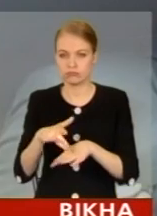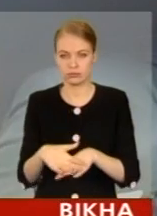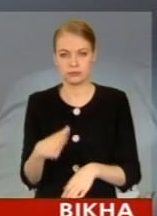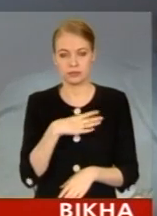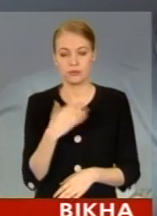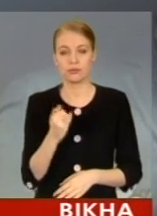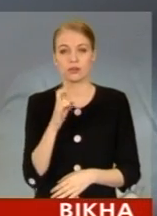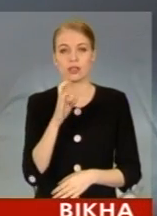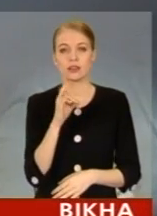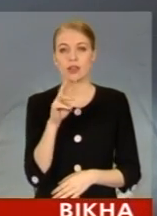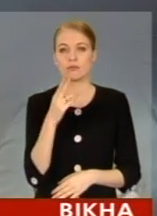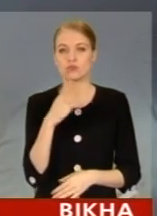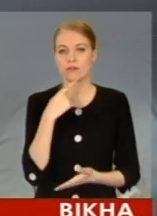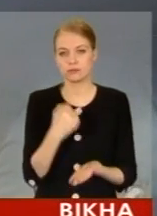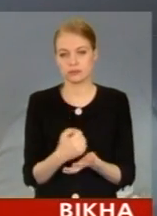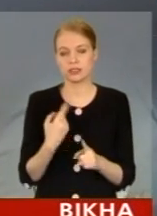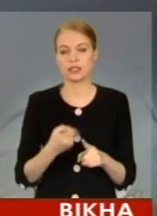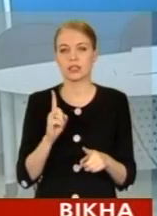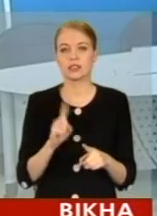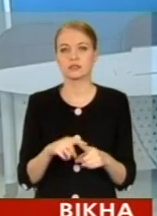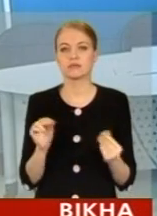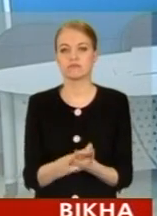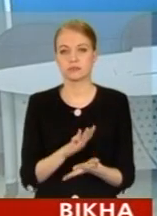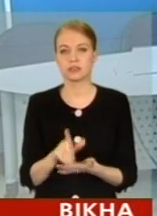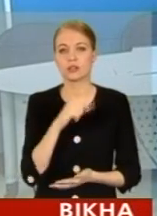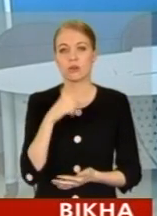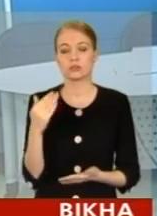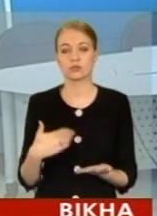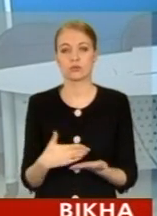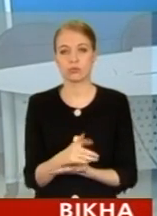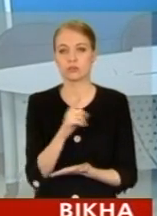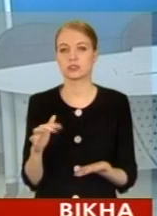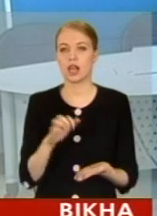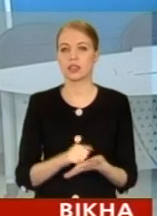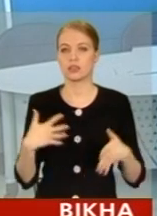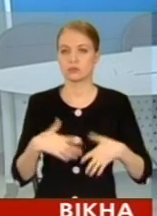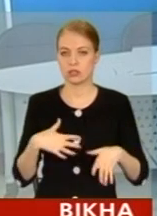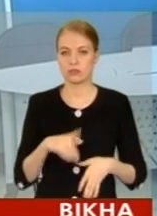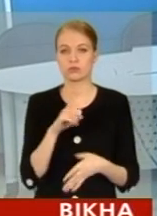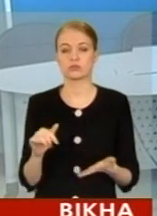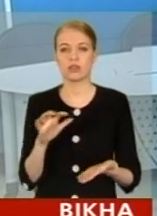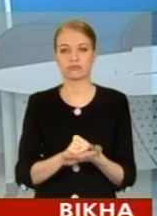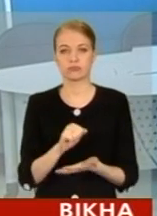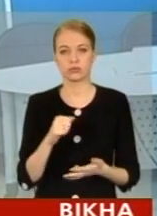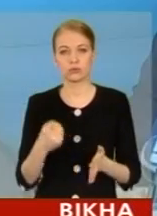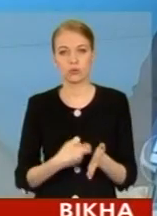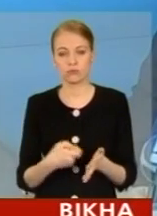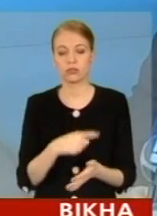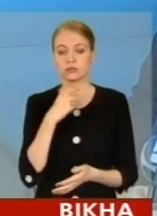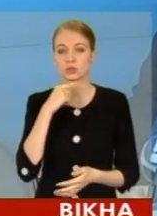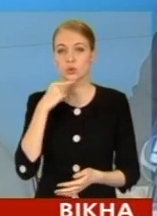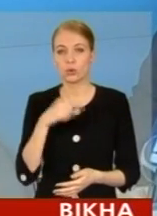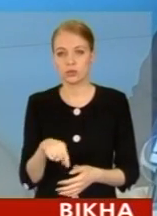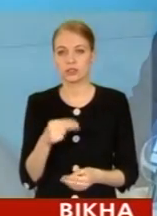опозиціант Борис Німцов констатує, це розплата за російську політику. За анексію Криму, за війну на Донбасі. Німцов констатує, з